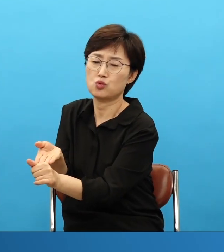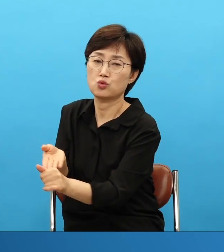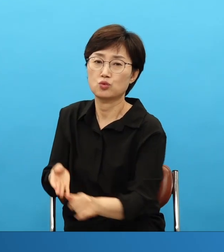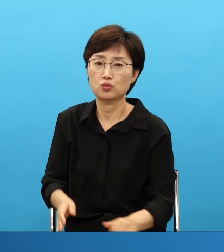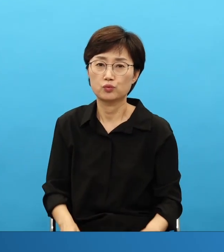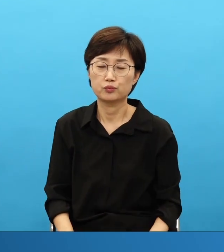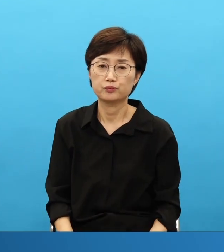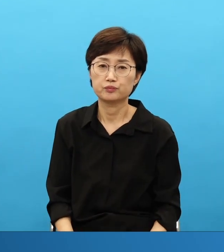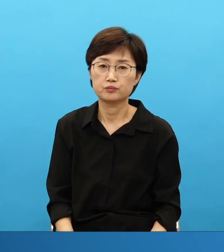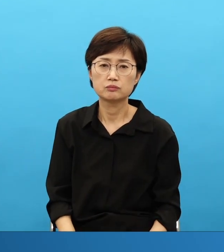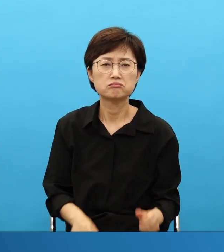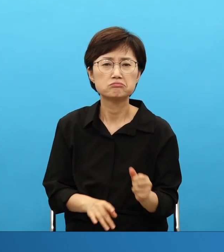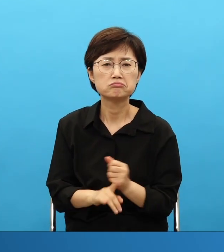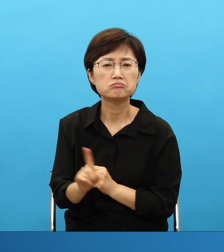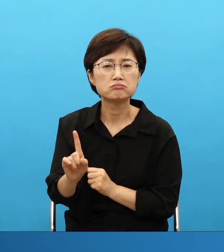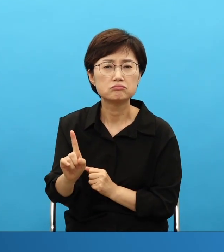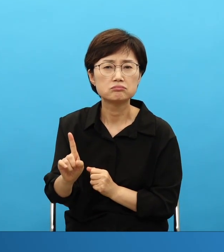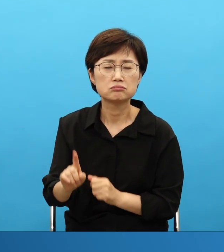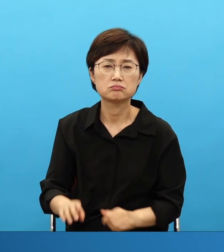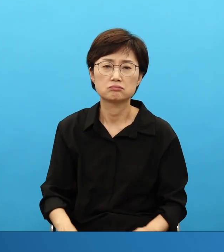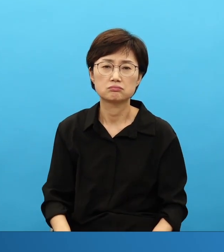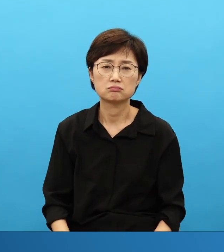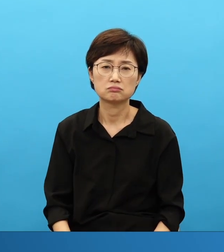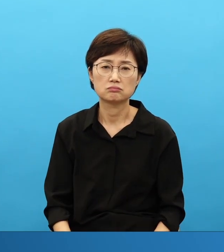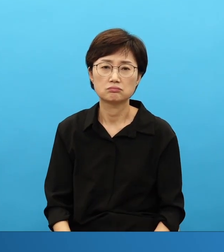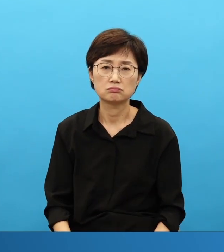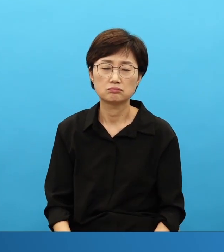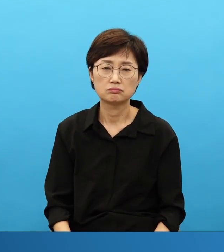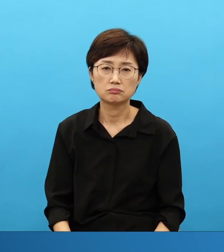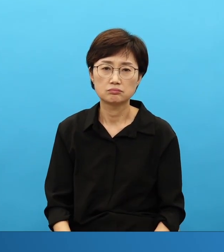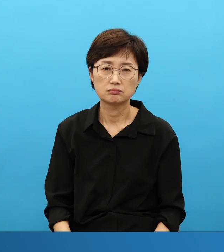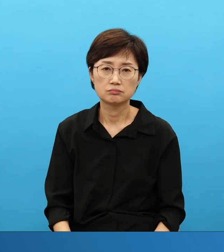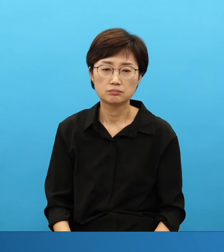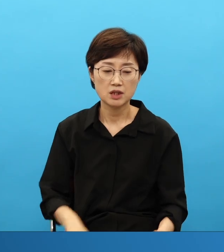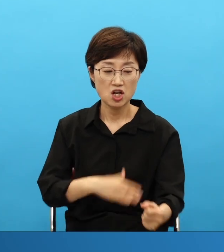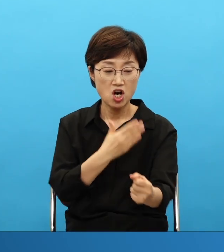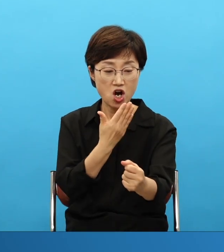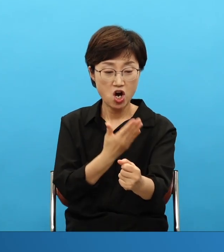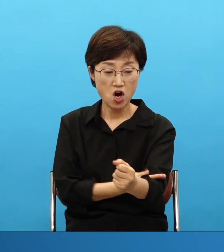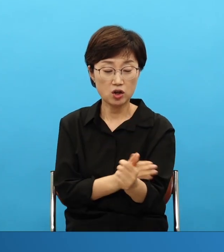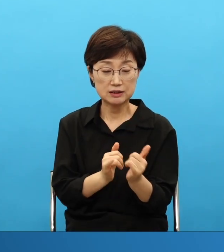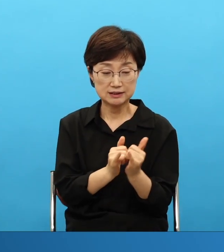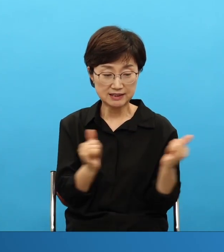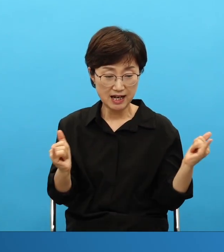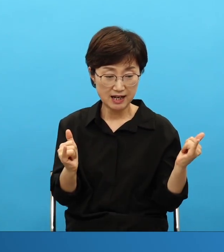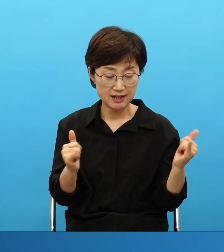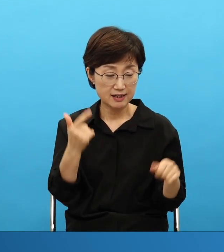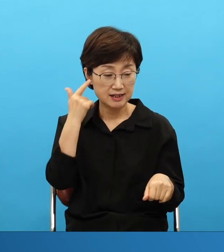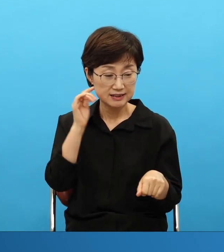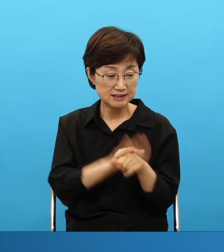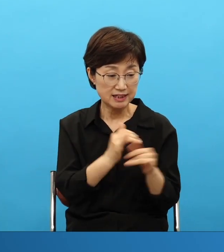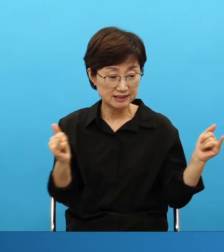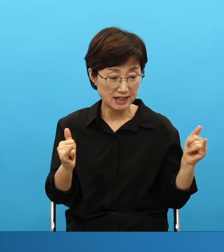하지않냐 무슨 말입니까 능력 있는 사람 지혜 있는 사람이 필요다 말이